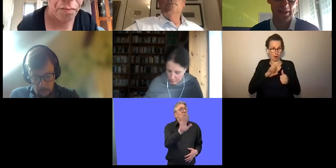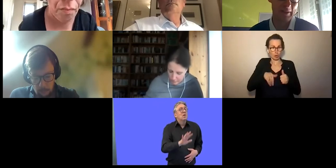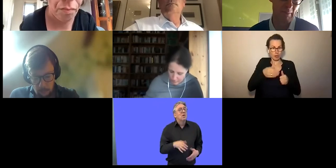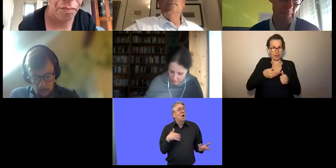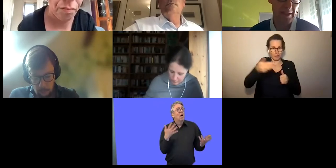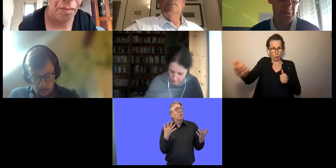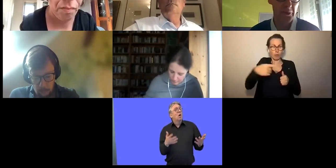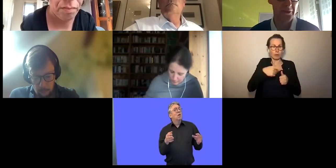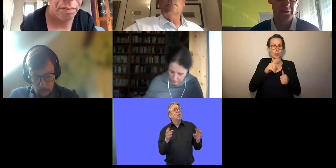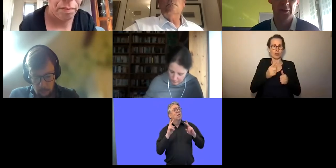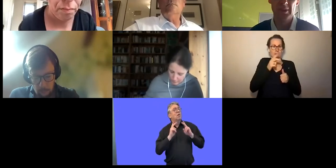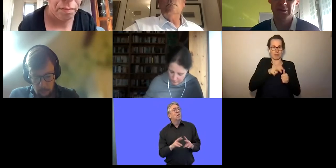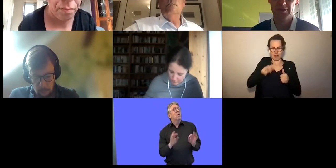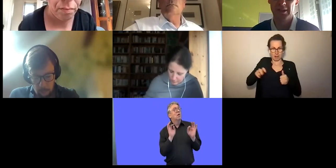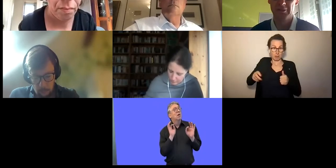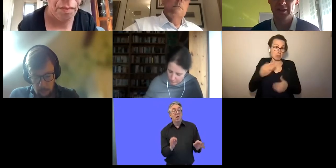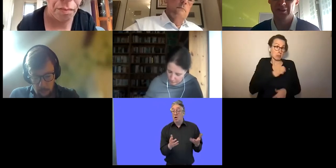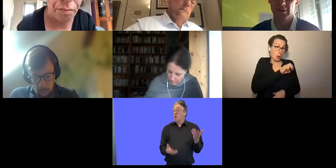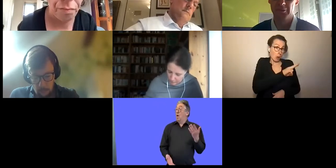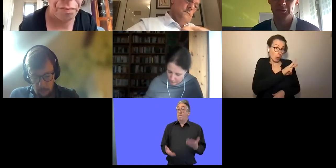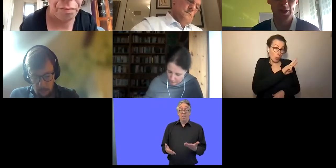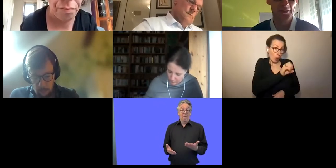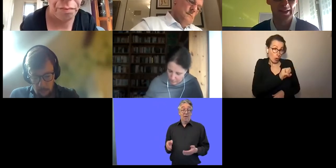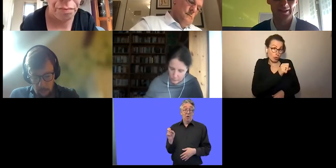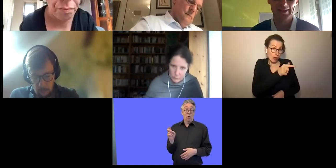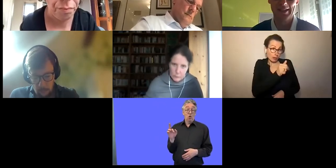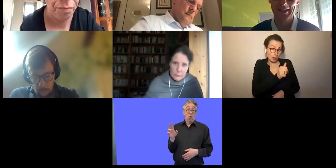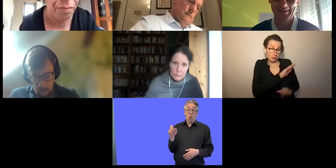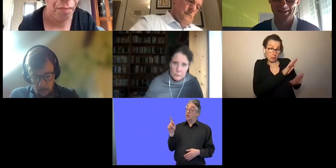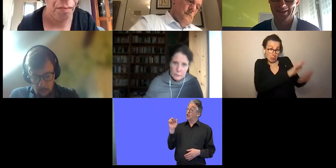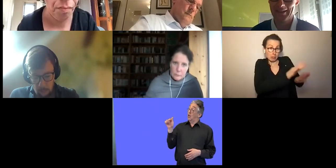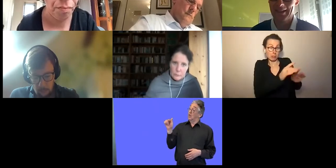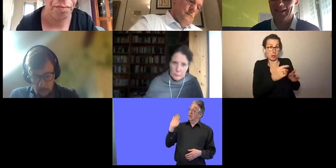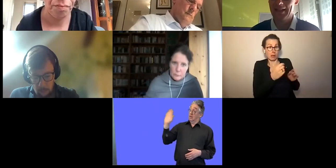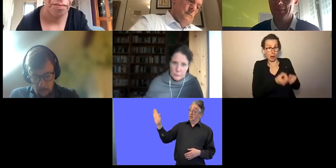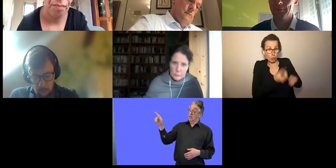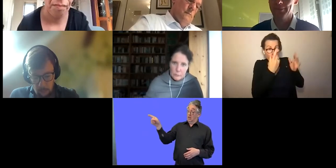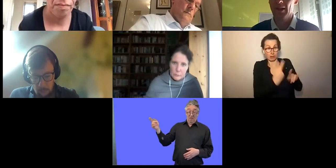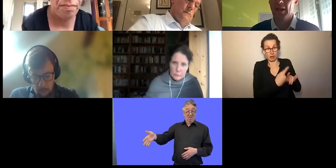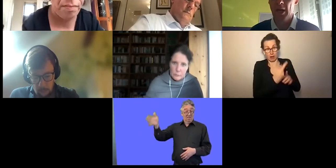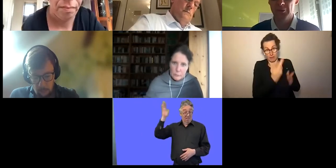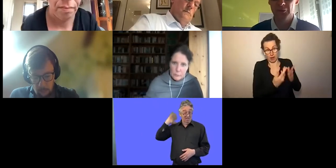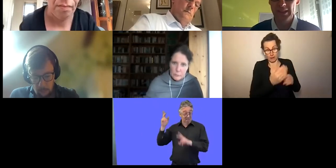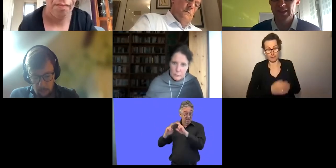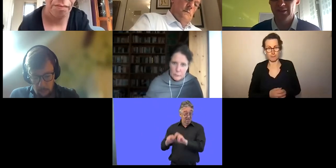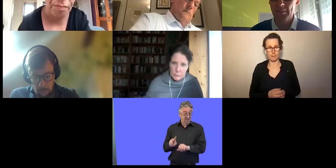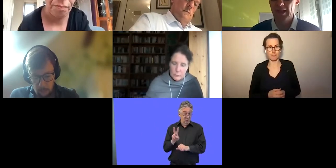eine gute Erhebung machen. Das könnte vielleicht Eurostat machen. Die könnten vielleicht ihre Zahlen von 2011